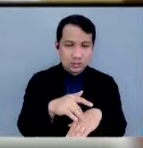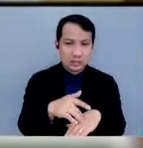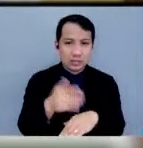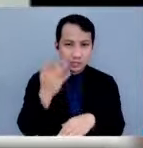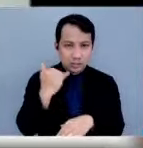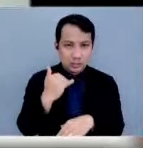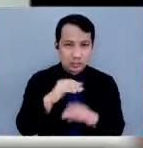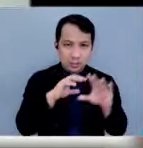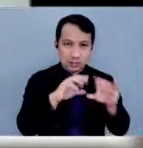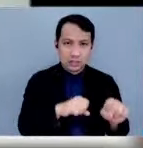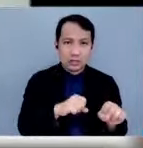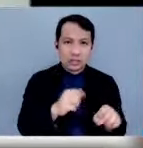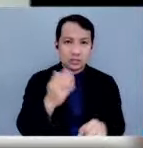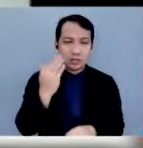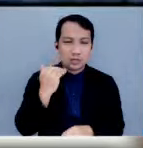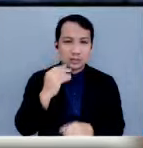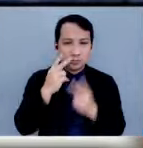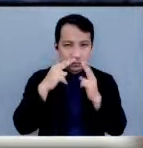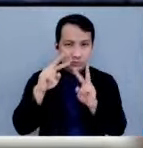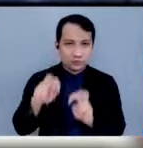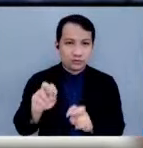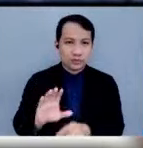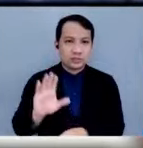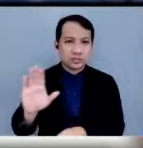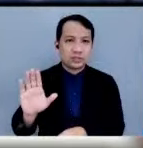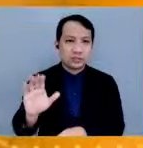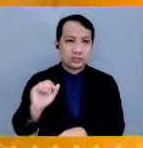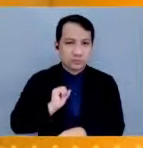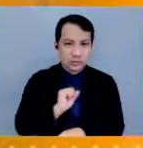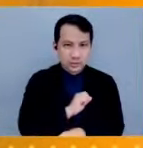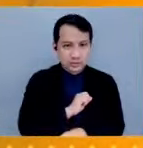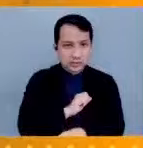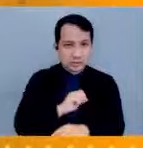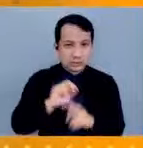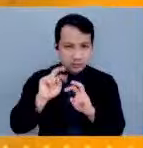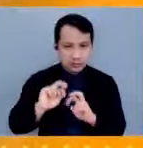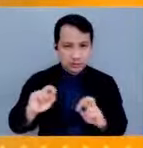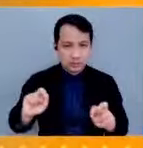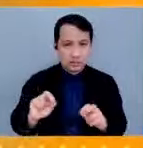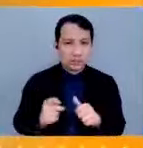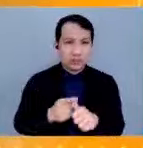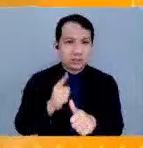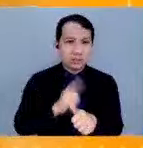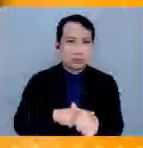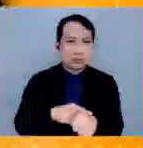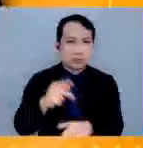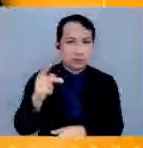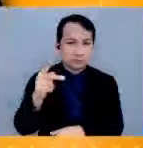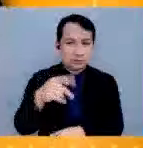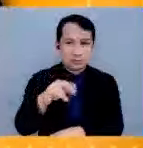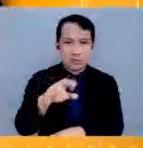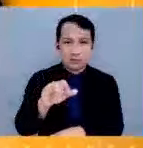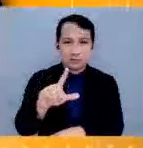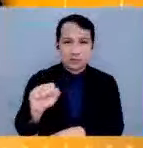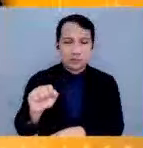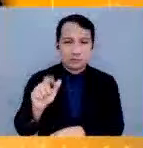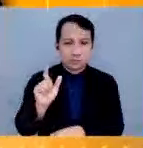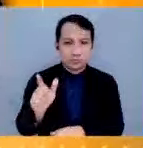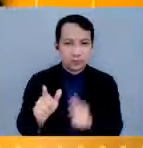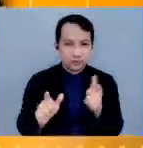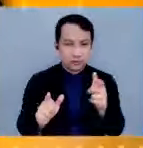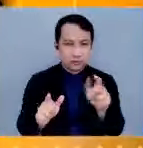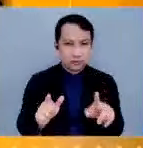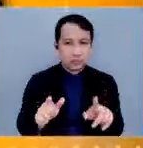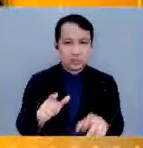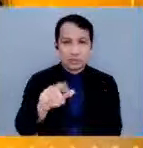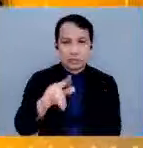pagpapa-aresto ng mga testigo sa kanilang mga Senate investigations. Una sa formal investigation noong 2022 at sa Aegis Juris